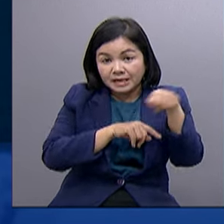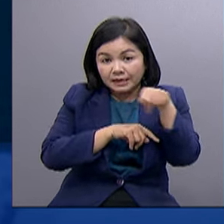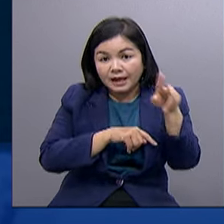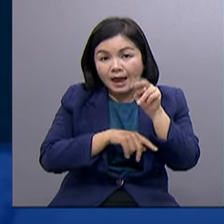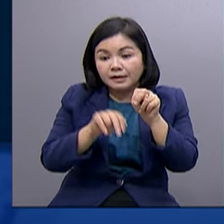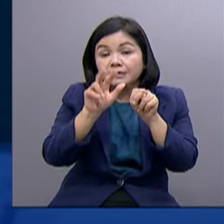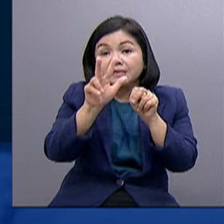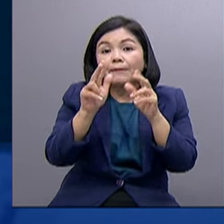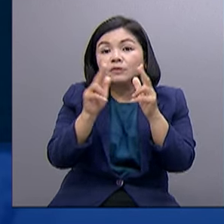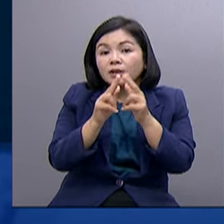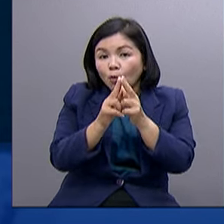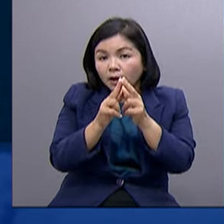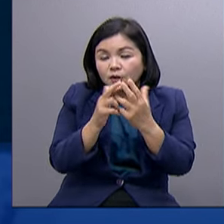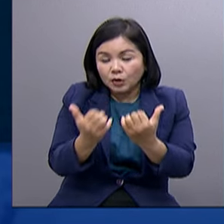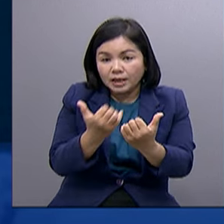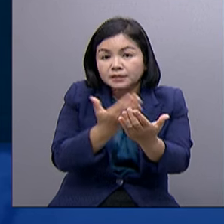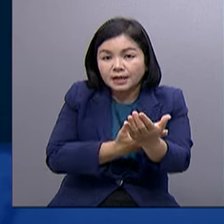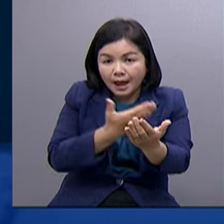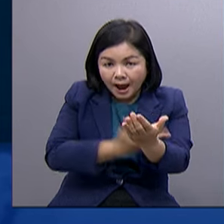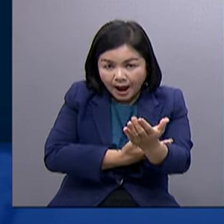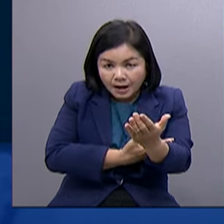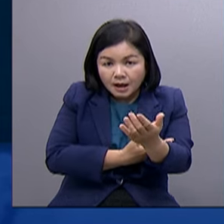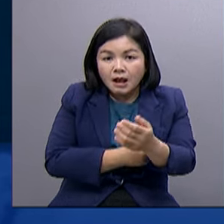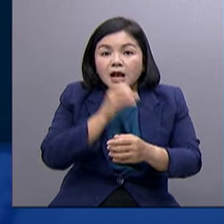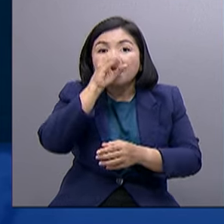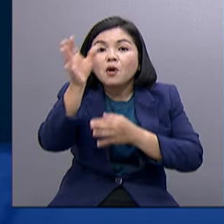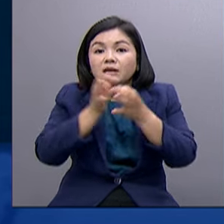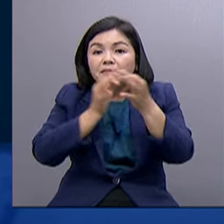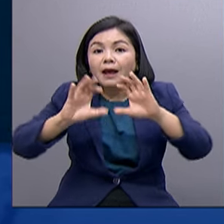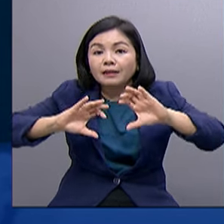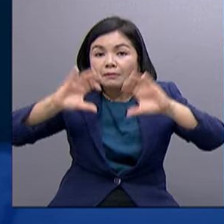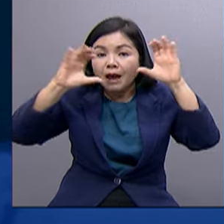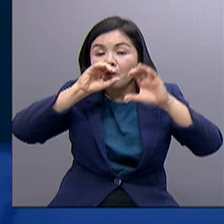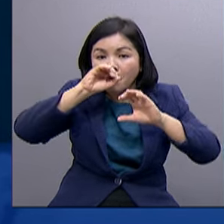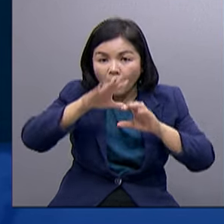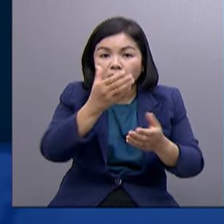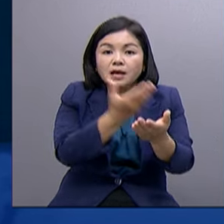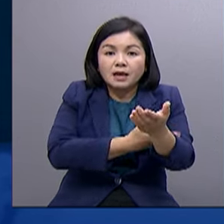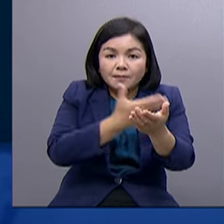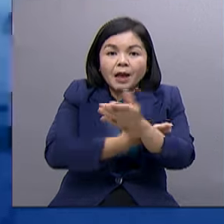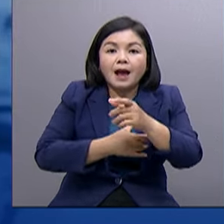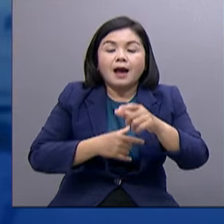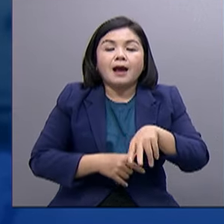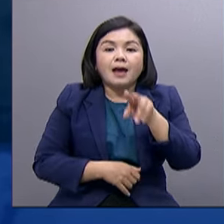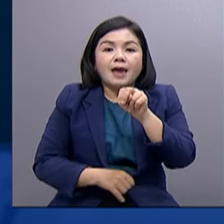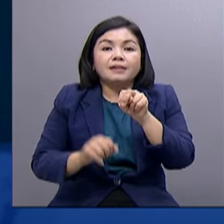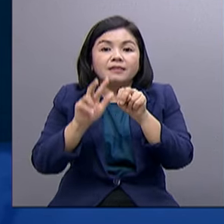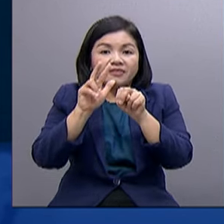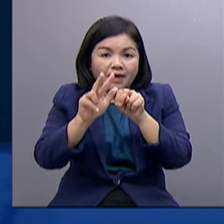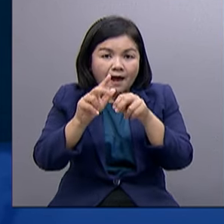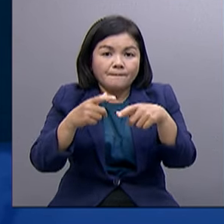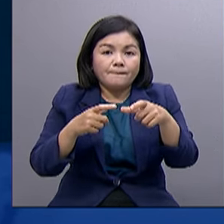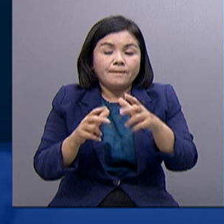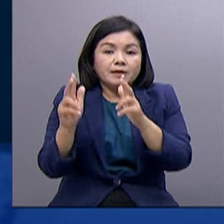คือประเด็นคืออย่างนี้ฮะว่าการอ้างว่าการจะออกสลาก N3 เนี่ยเพื่อจะมาลดหวยใต้